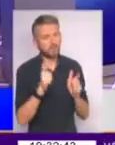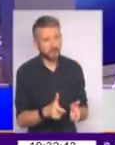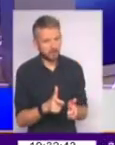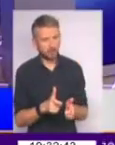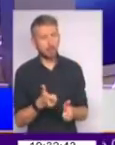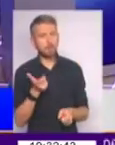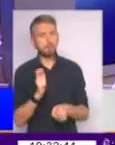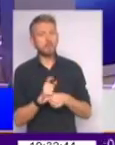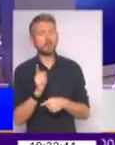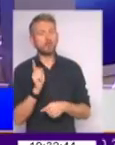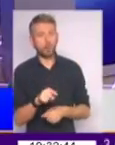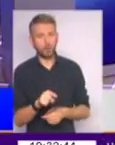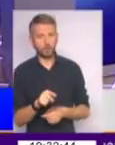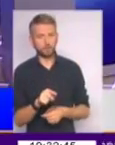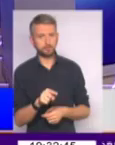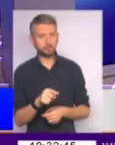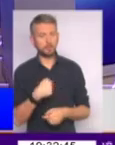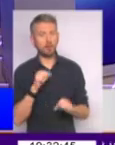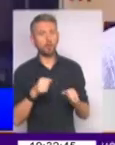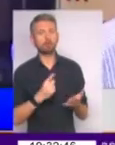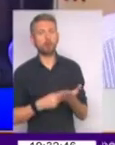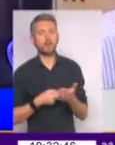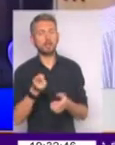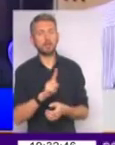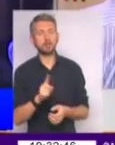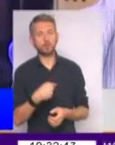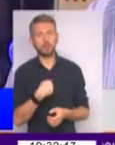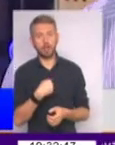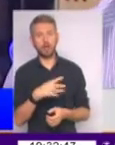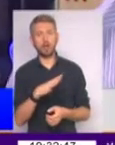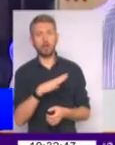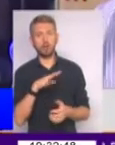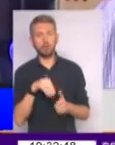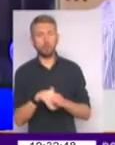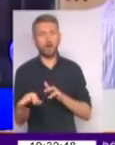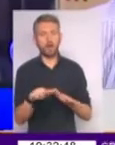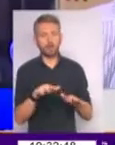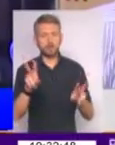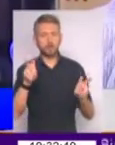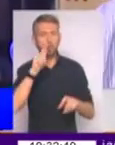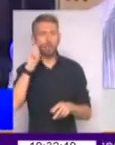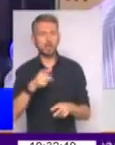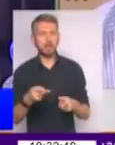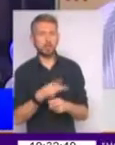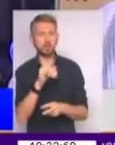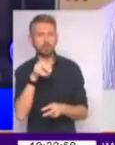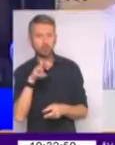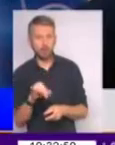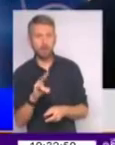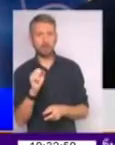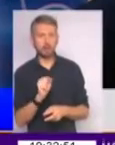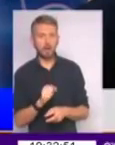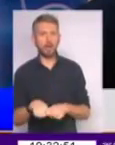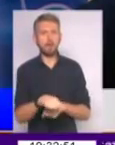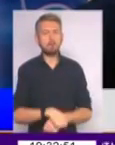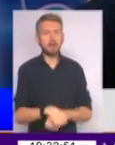того. Я можу доказати те, що я був в акції України без Кучми. На Майдані, помаранчевому на Сході. І тут